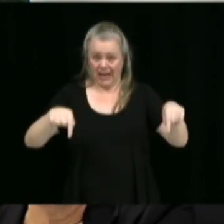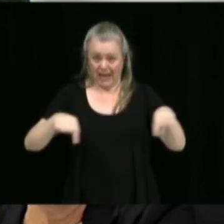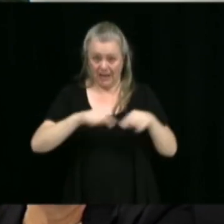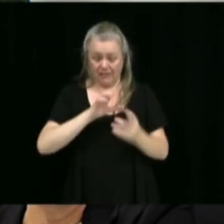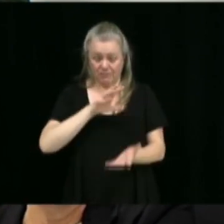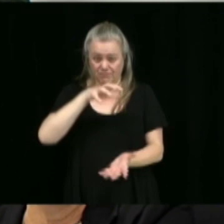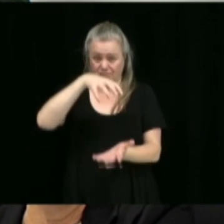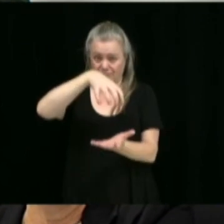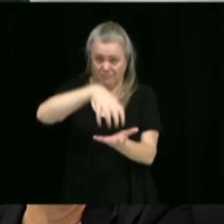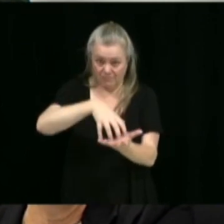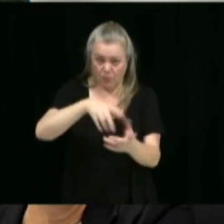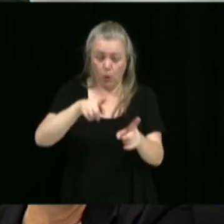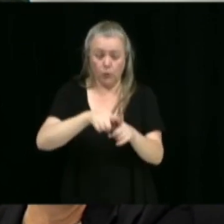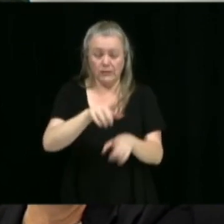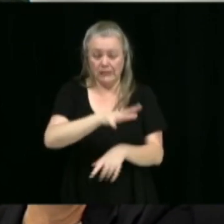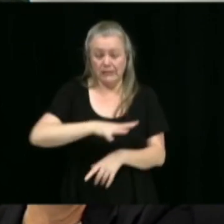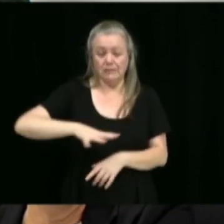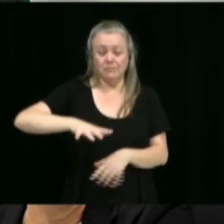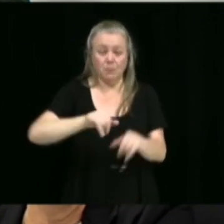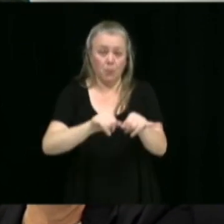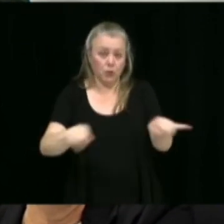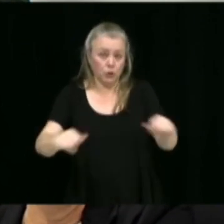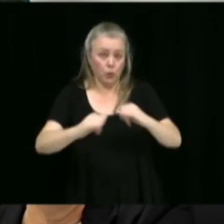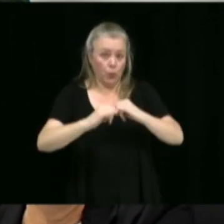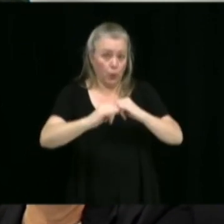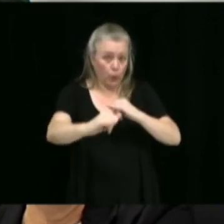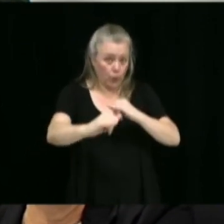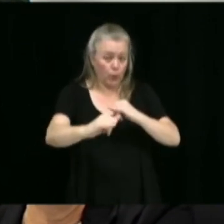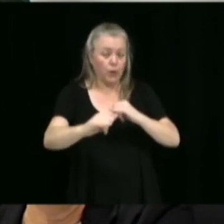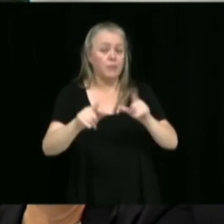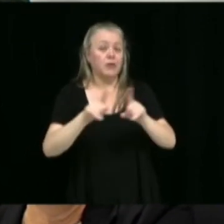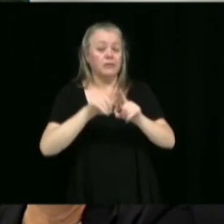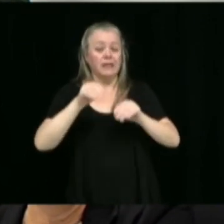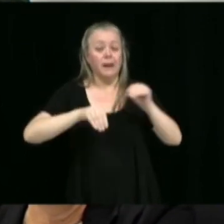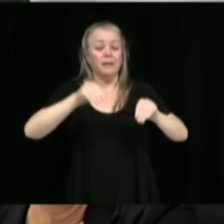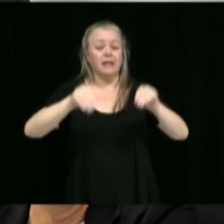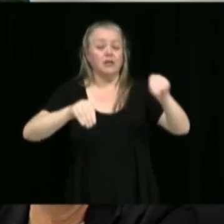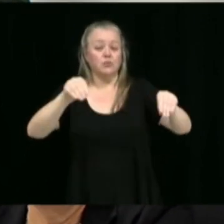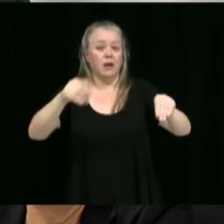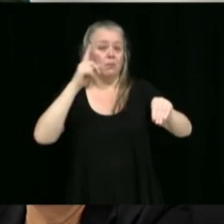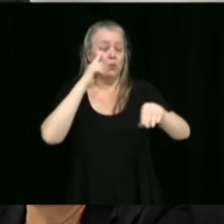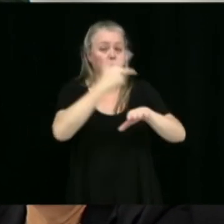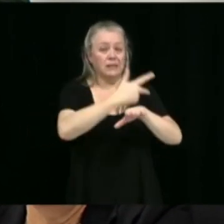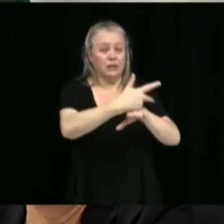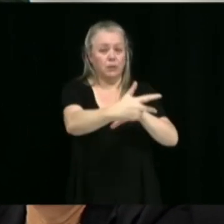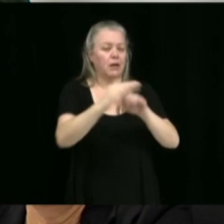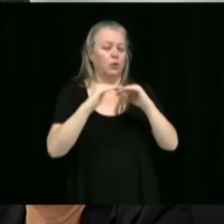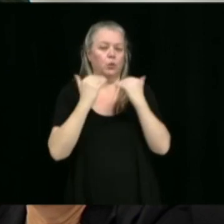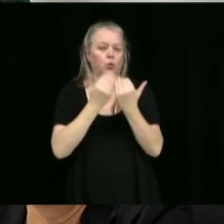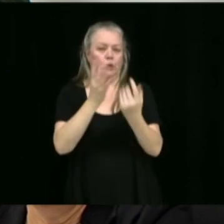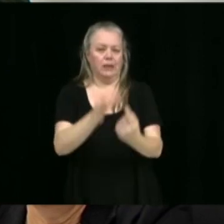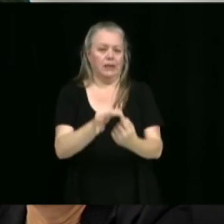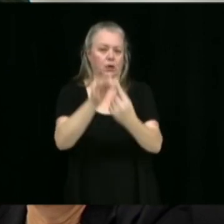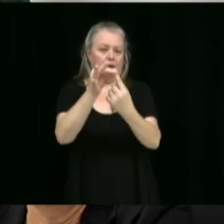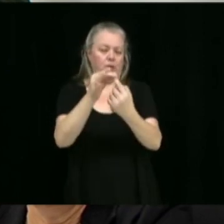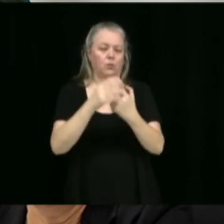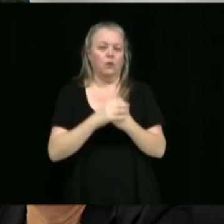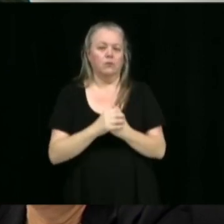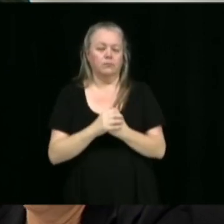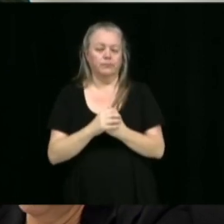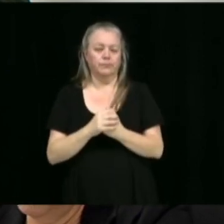et la superficie au sol d'un bâtiment, ainsi que l'aménagement du stationnement sont dérogatoires à la réglementation en